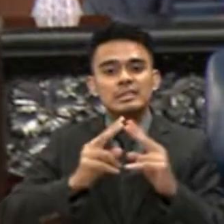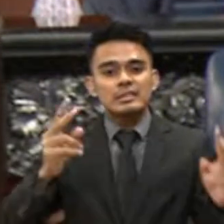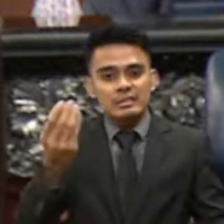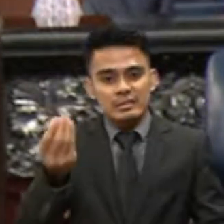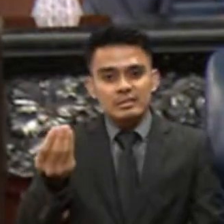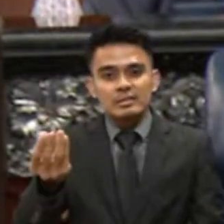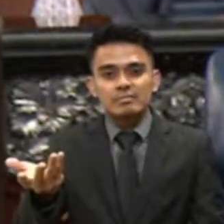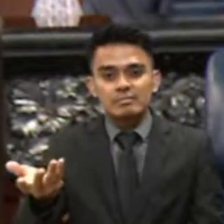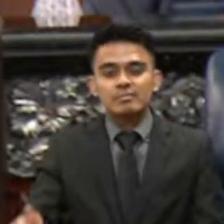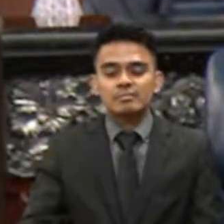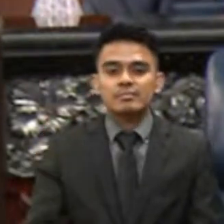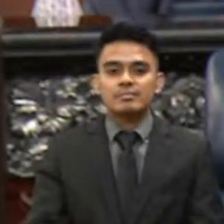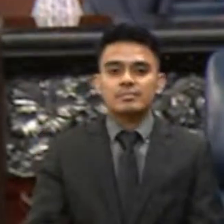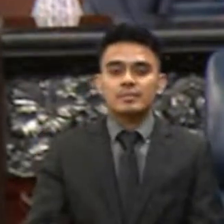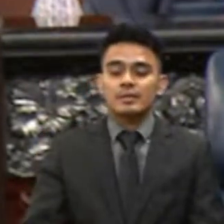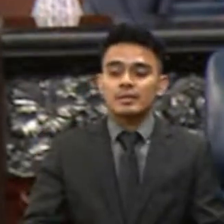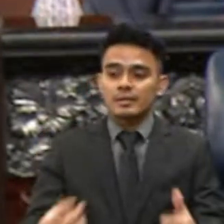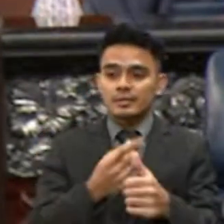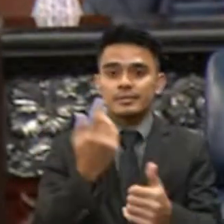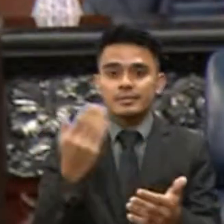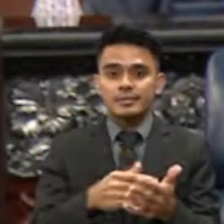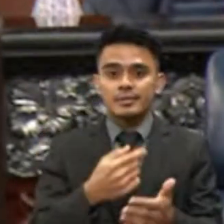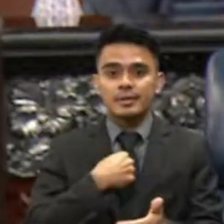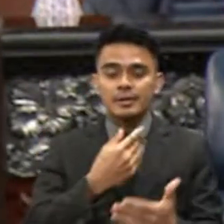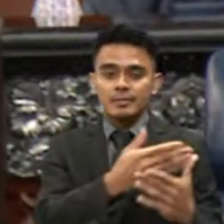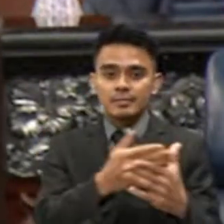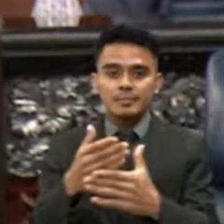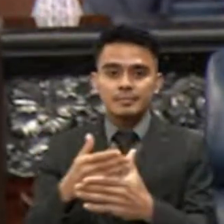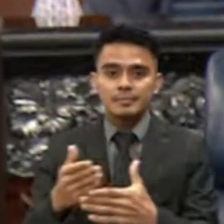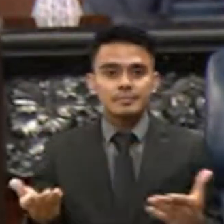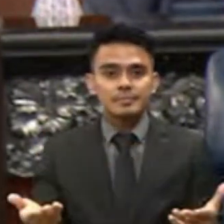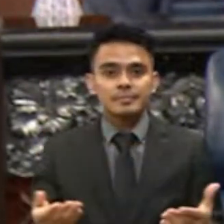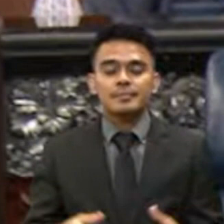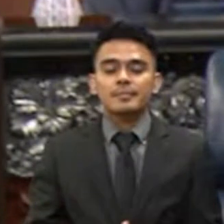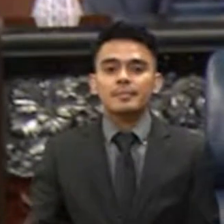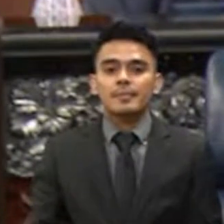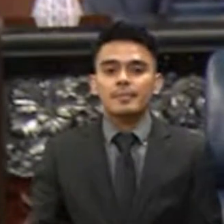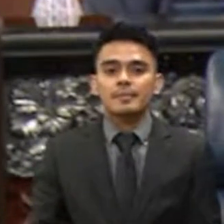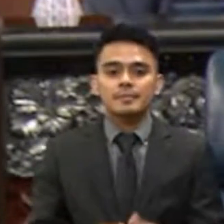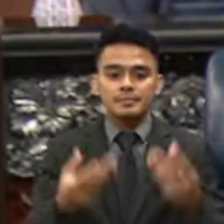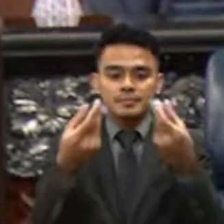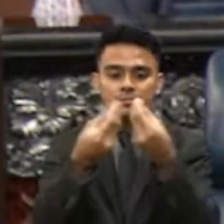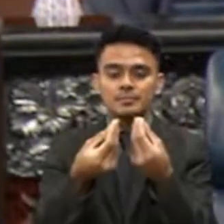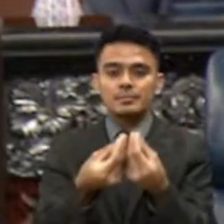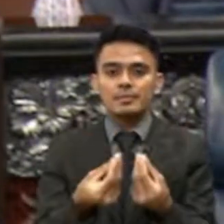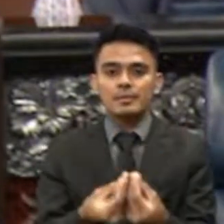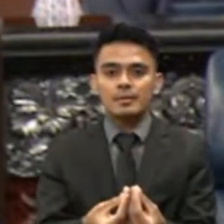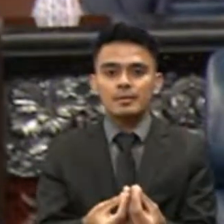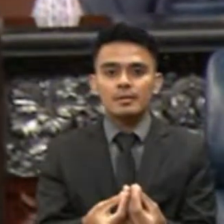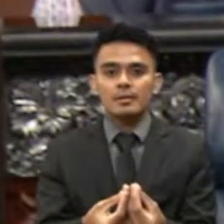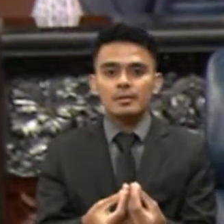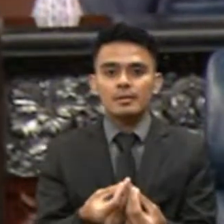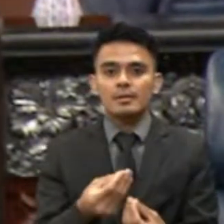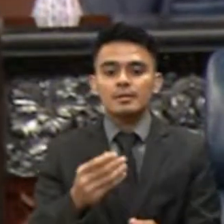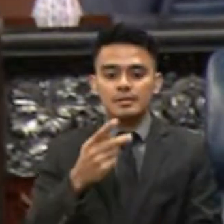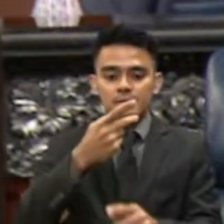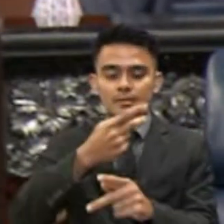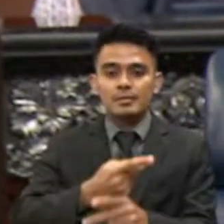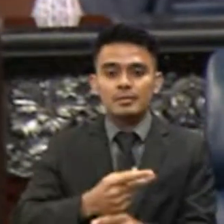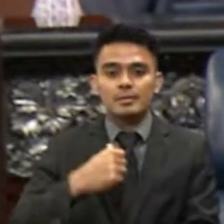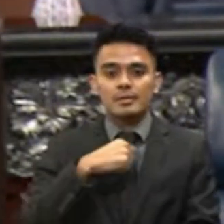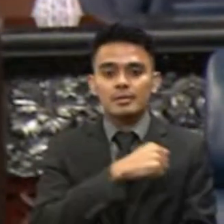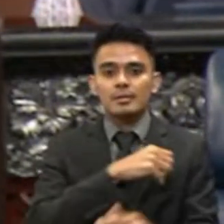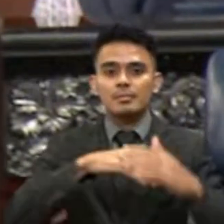sedikit satu lagi yang saya ingin kongsikan di sini angka-angka median simpanan